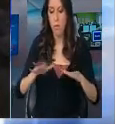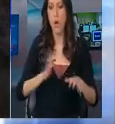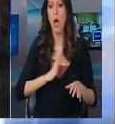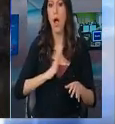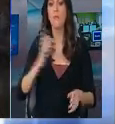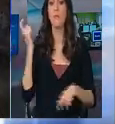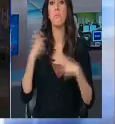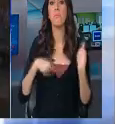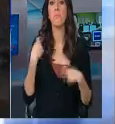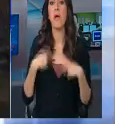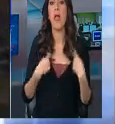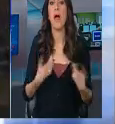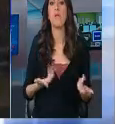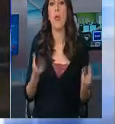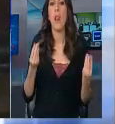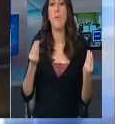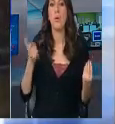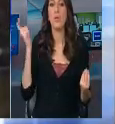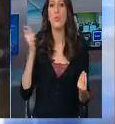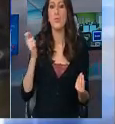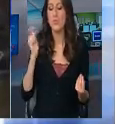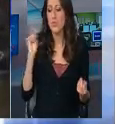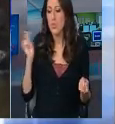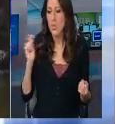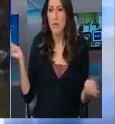από ασυνείδητους.